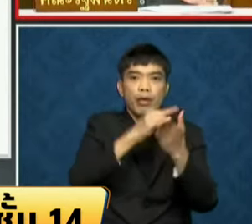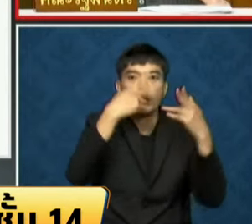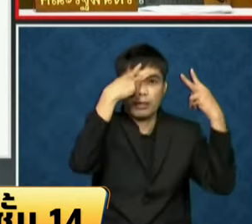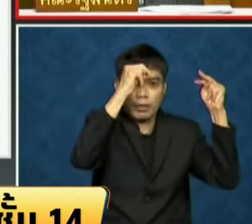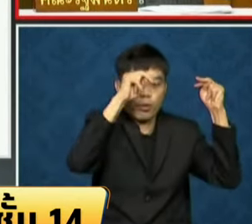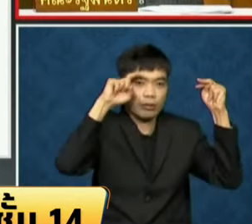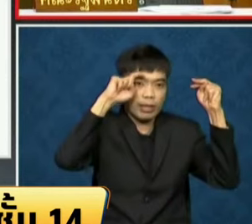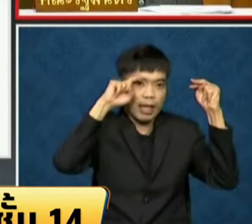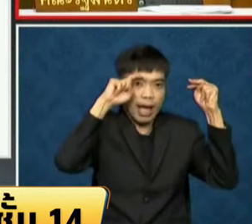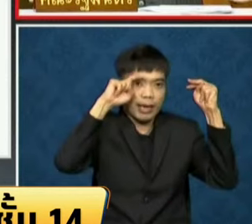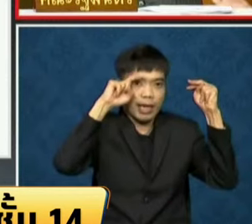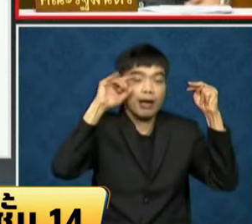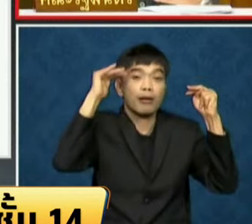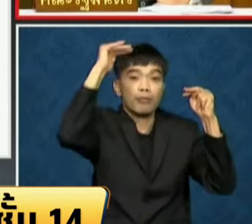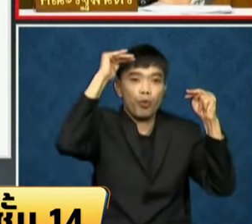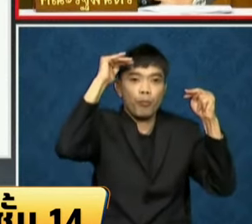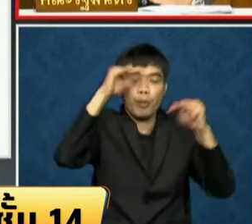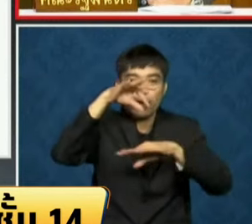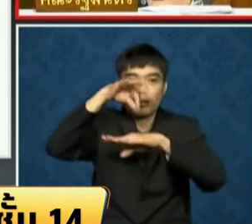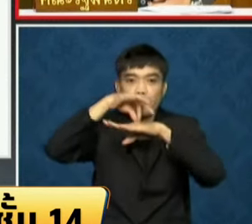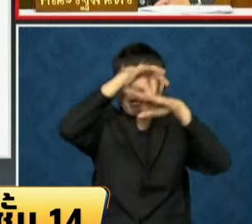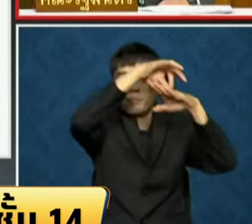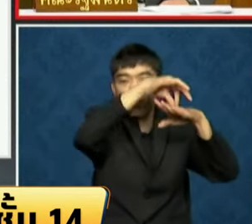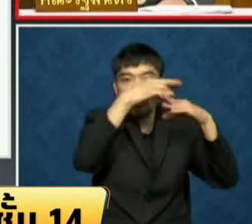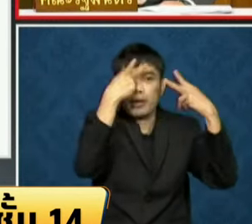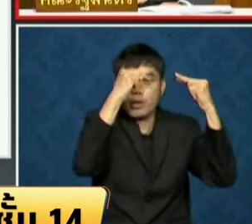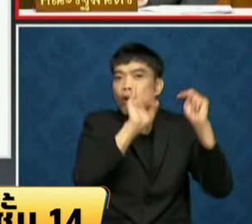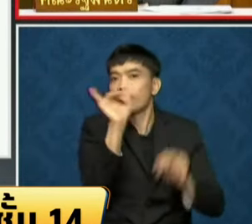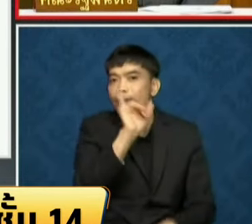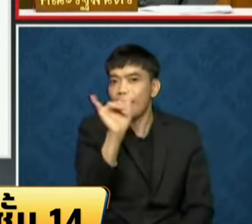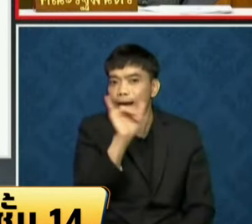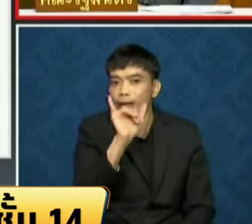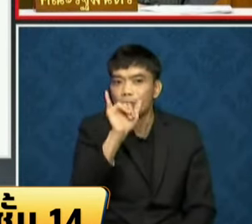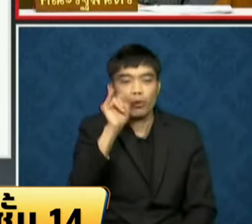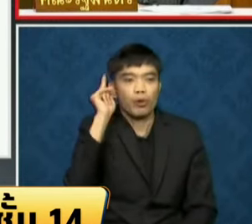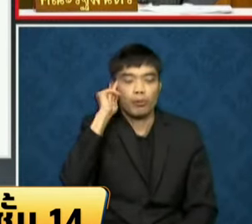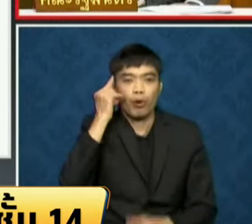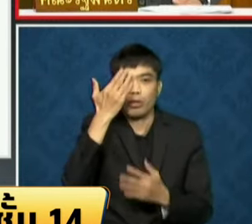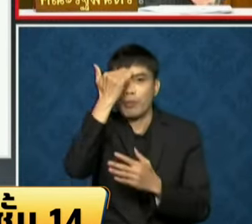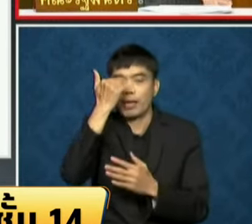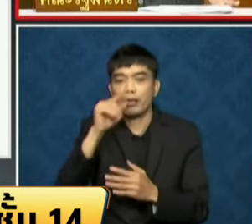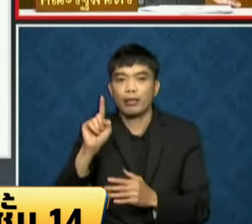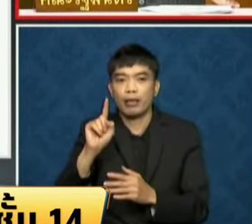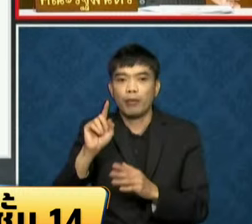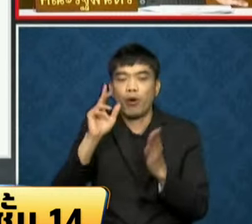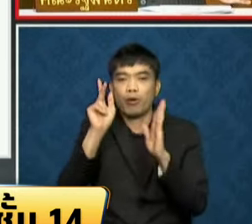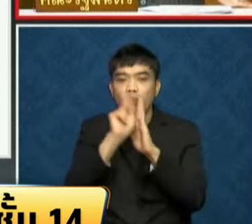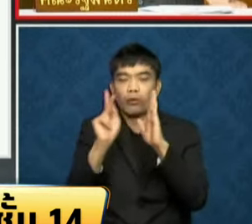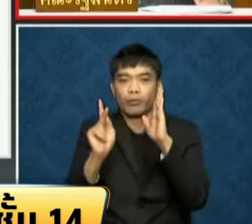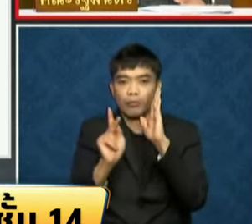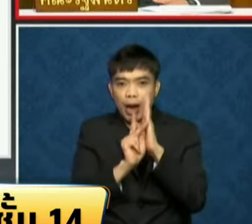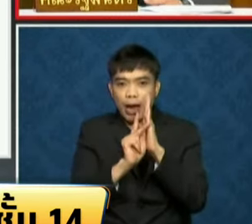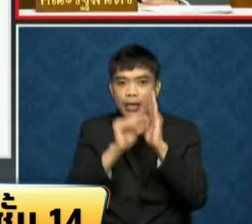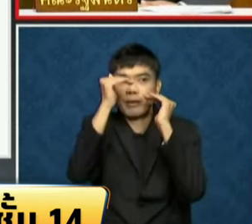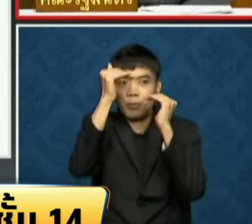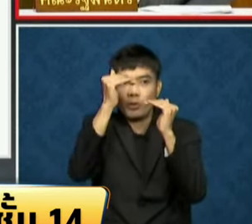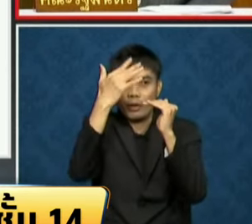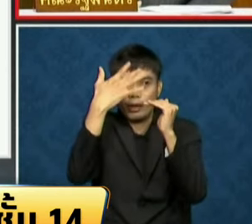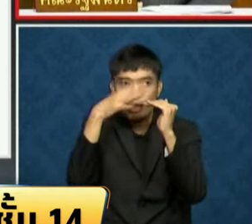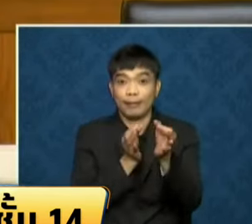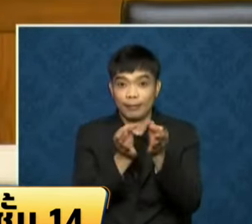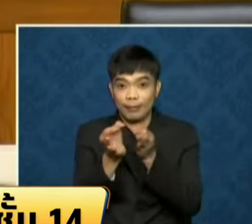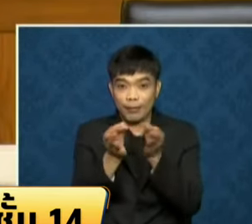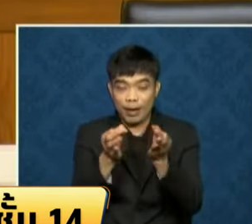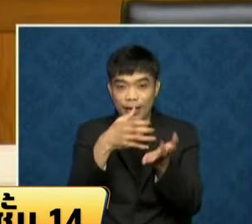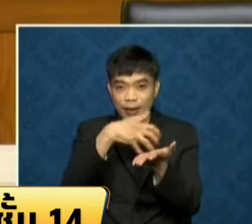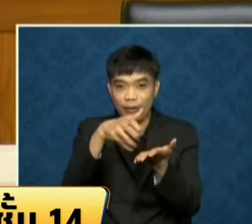ที่คุมขังนะคะท่านเนี่ยไม่ได้ละเมิดสิทธิ์หรือออกไปข้างนอกท่านในที่นี้หมายถึงอดีตนายกรัฐมนตรีนะก็บอกว่ายังอยู่ในการบริหาร